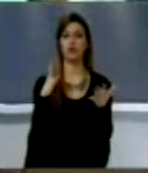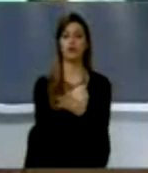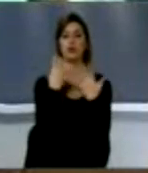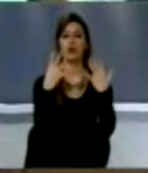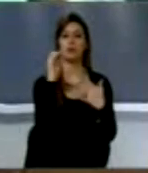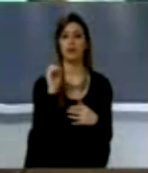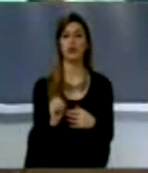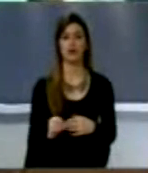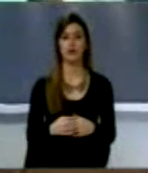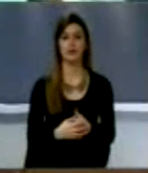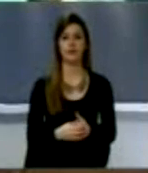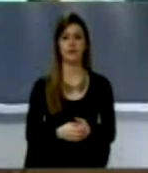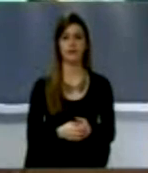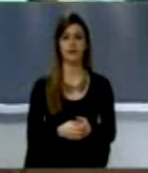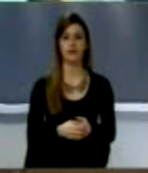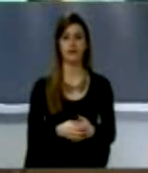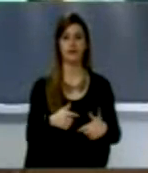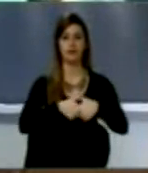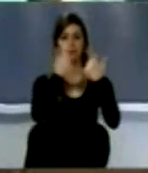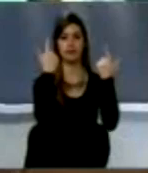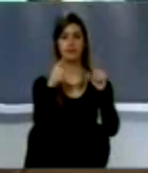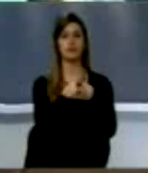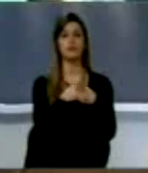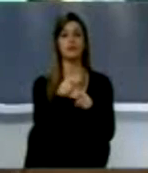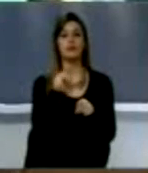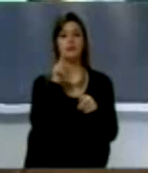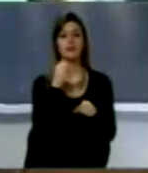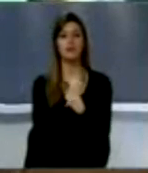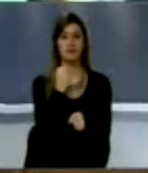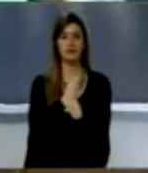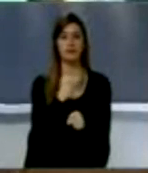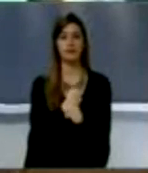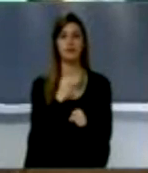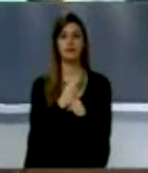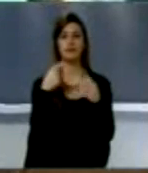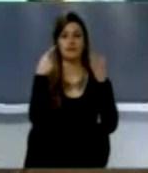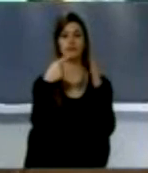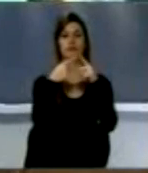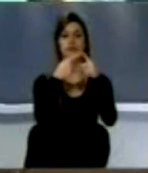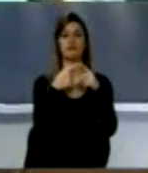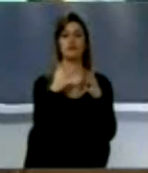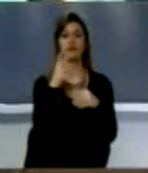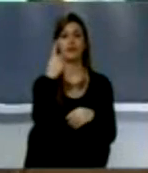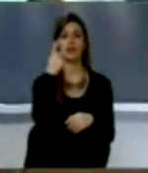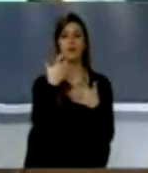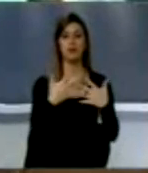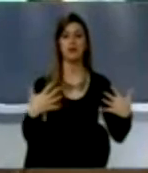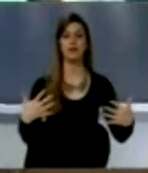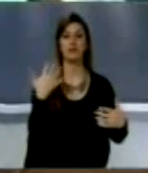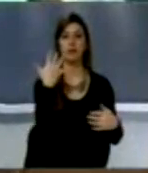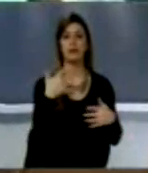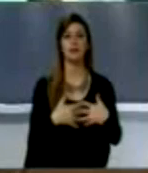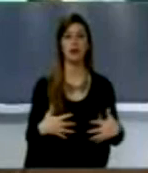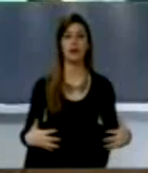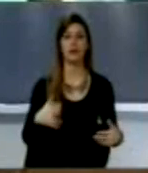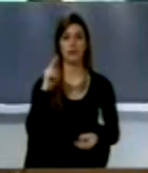90%. Do të mësonin se më reale do të ishte të parashikojnë shumë më pak të hyra, madje 150 milion më pak.